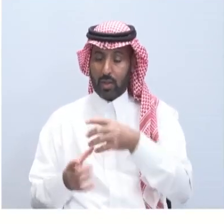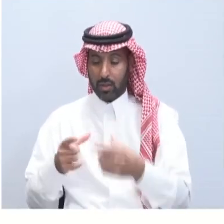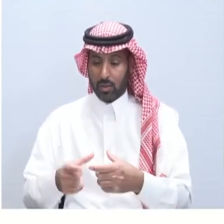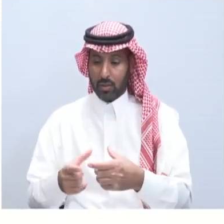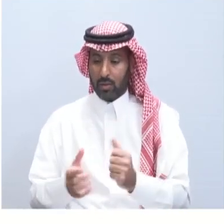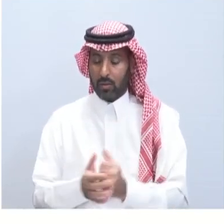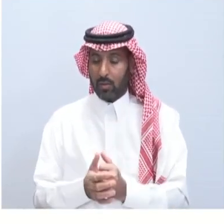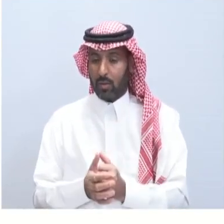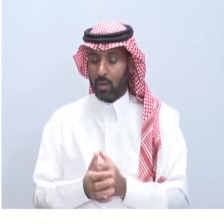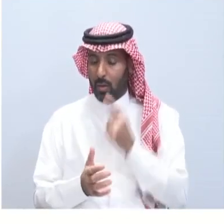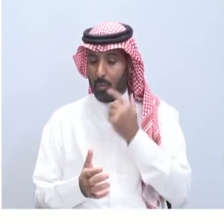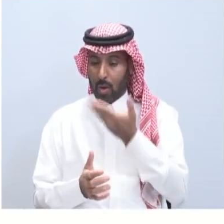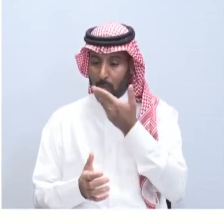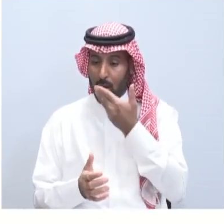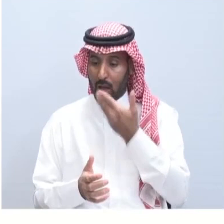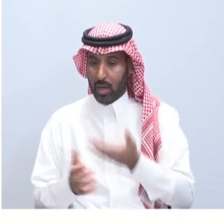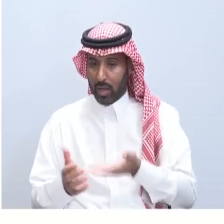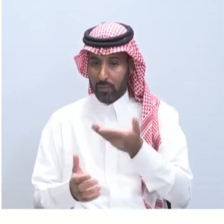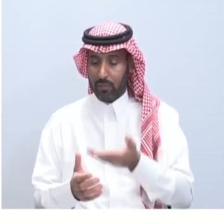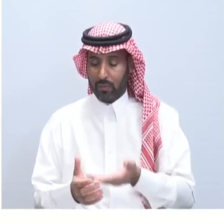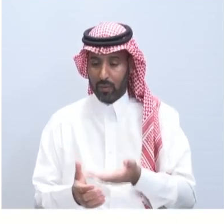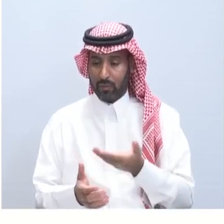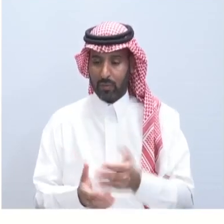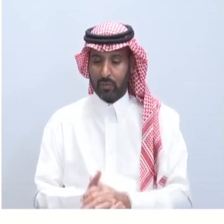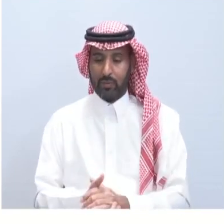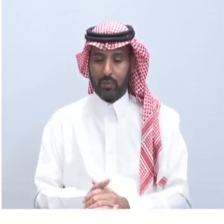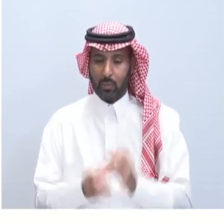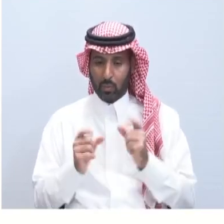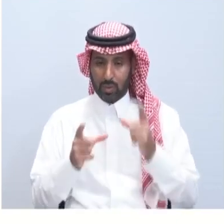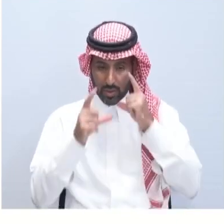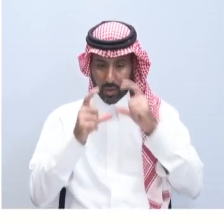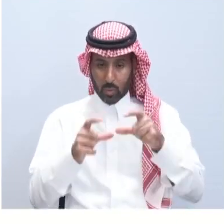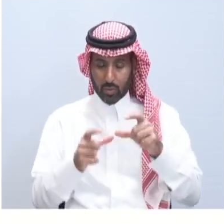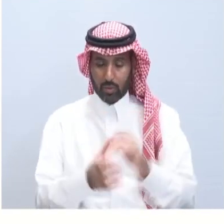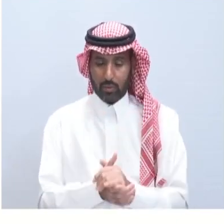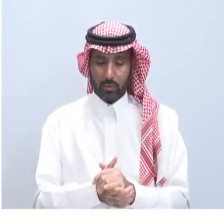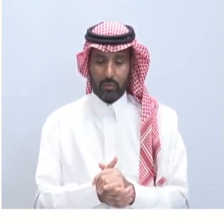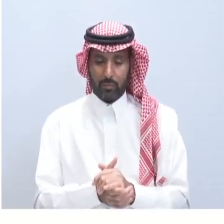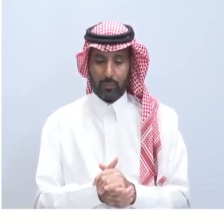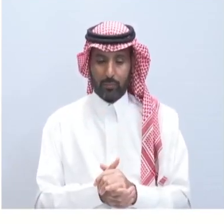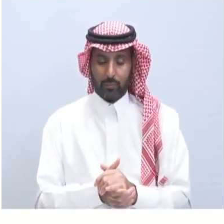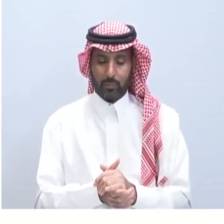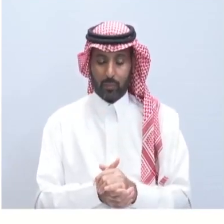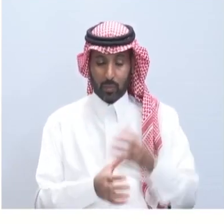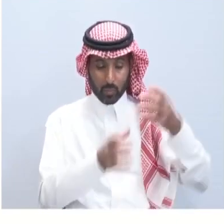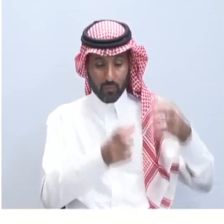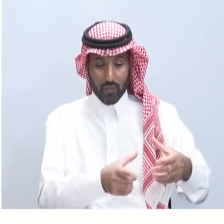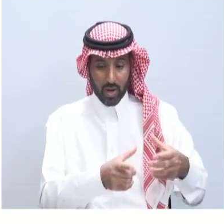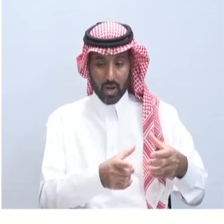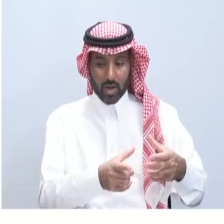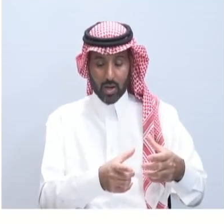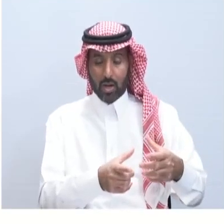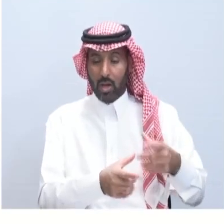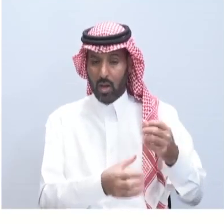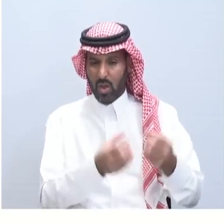مفاعلات الماء الخفيف نلاحظ هنا من خلال الشكل الواضح معنا لدينا هنا وعاء مفاعل